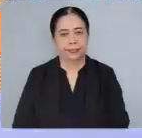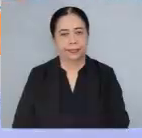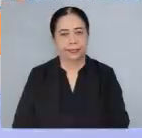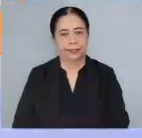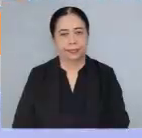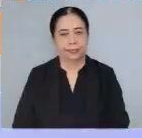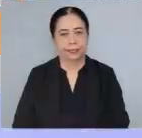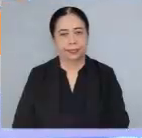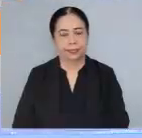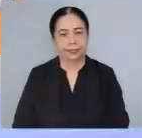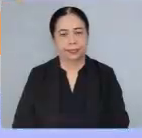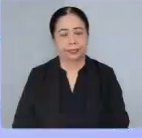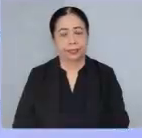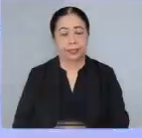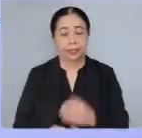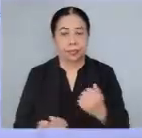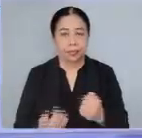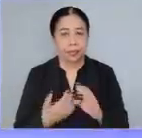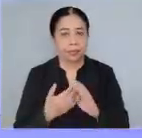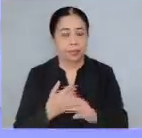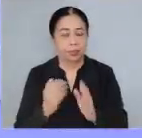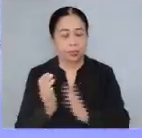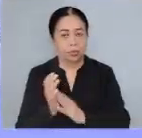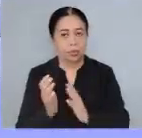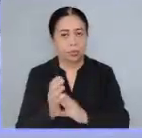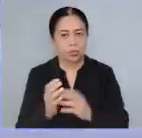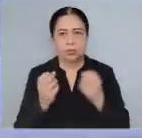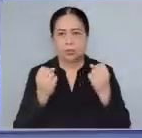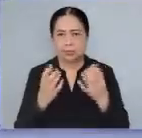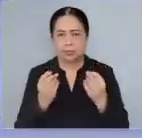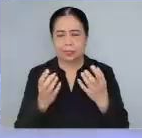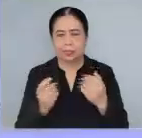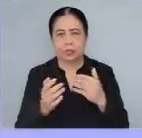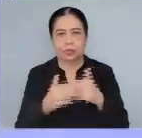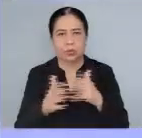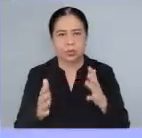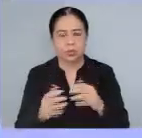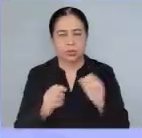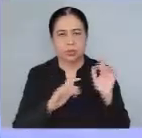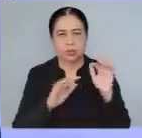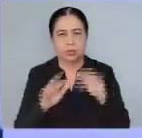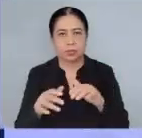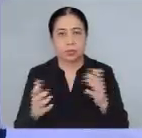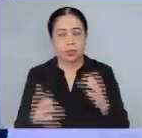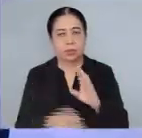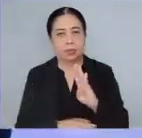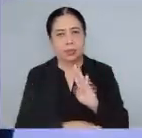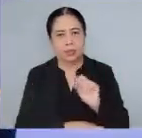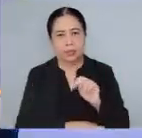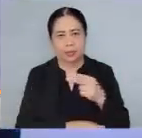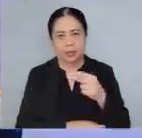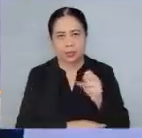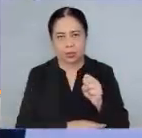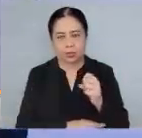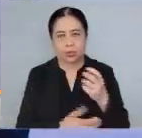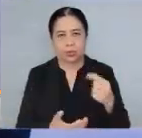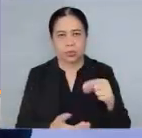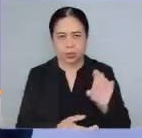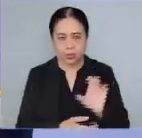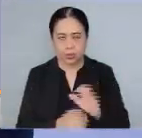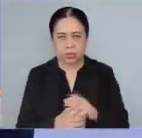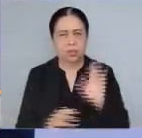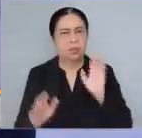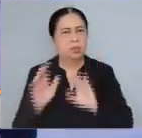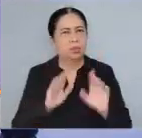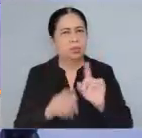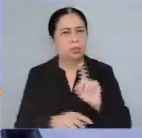Day 1 ng balik eskwela, libo-libong estudyante ang dumagsa sa Batasan Hills National High School. Problema ang kakulangan